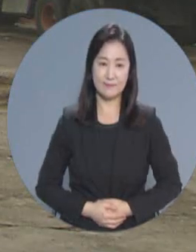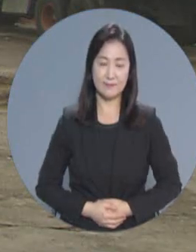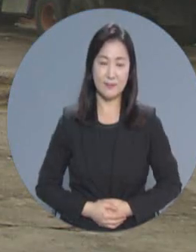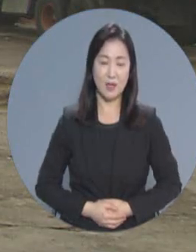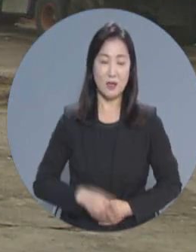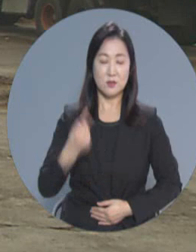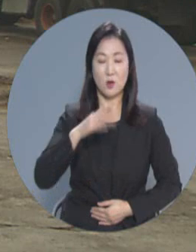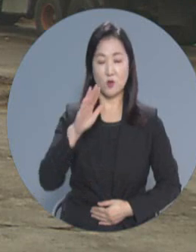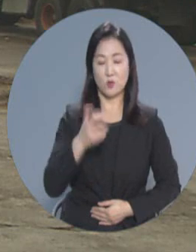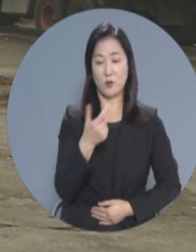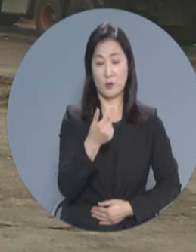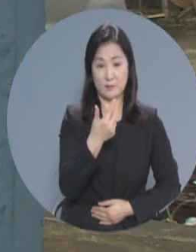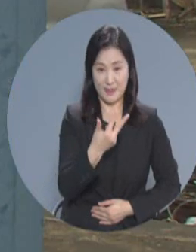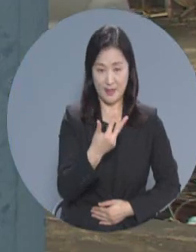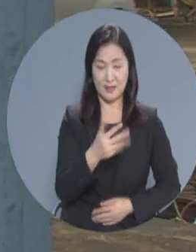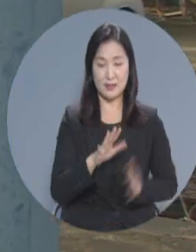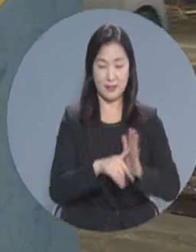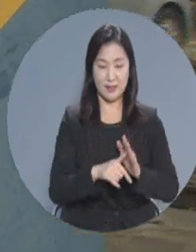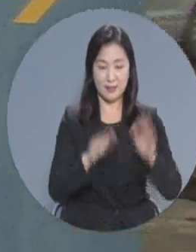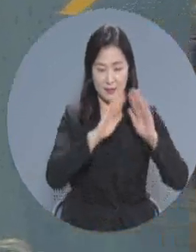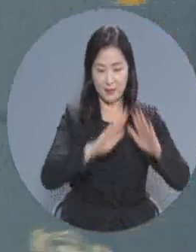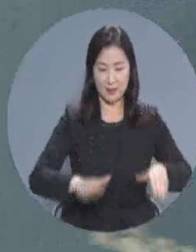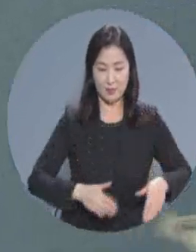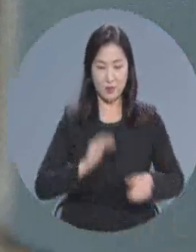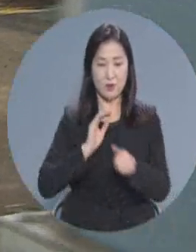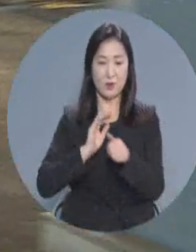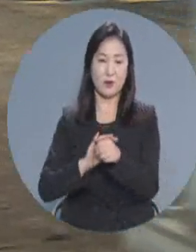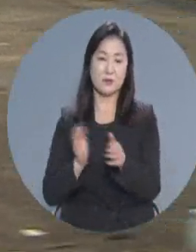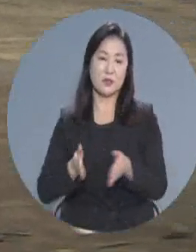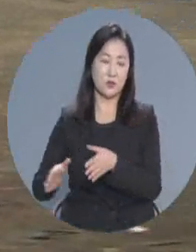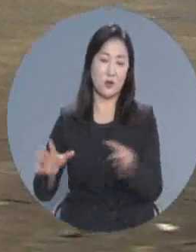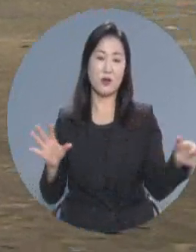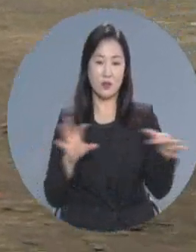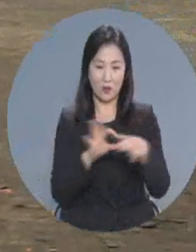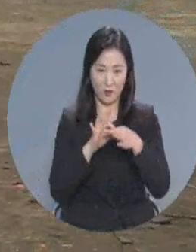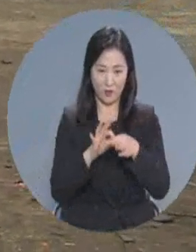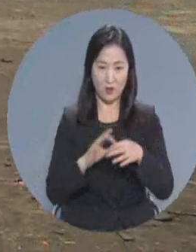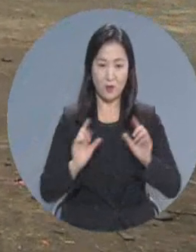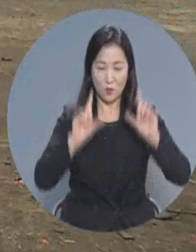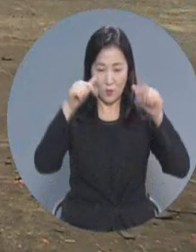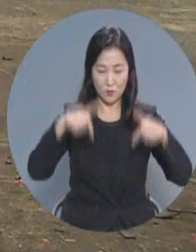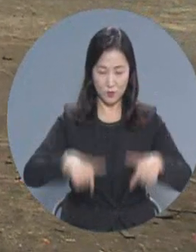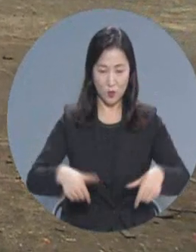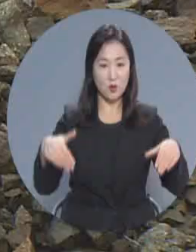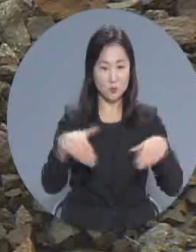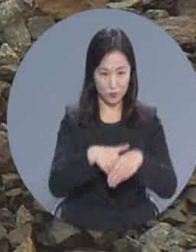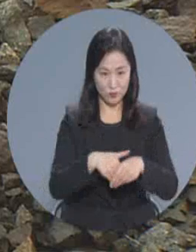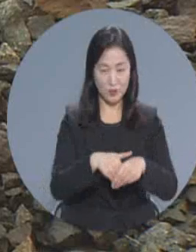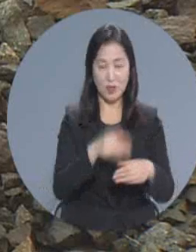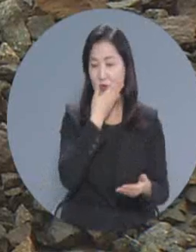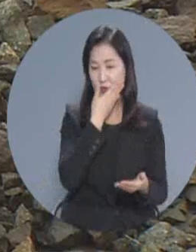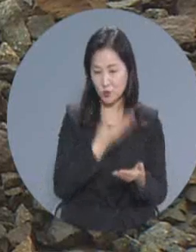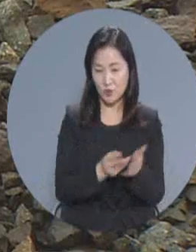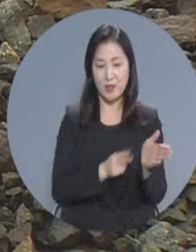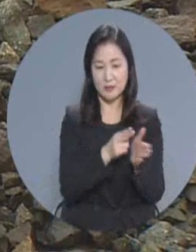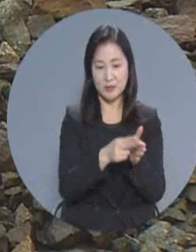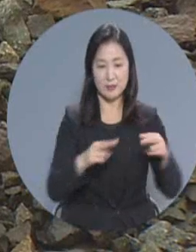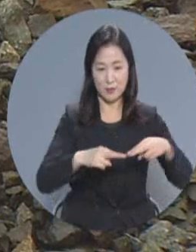지난 1968년 전라도와 경상도를 연결하며 봉서, 문화와 산업의 대동맹 역할을 했던